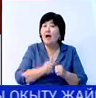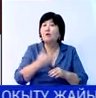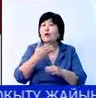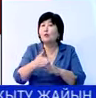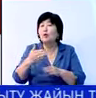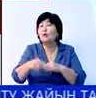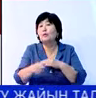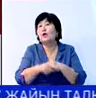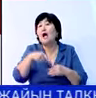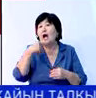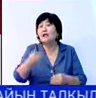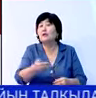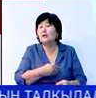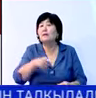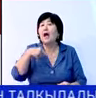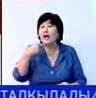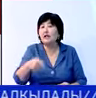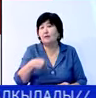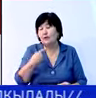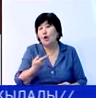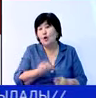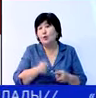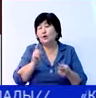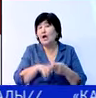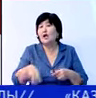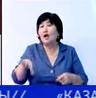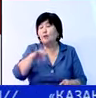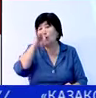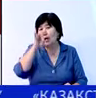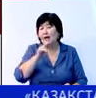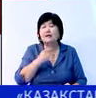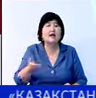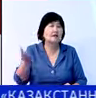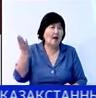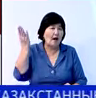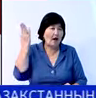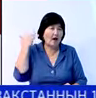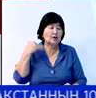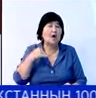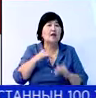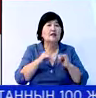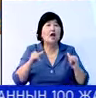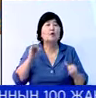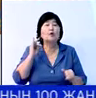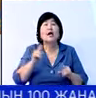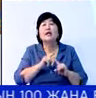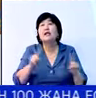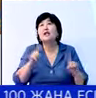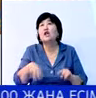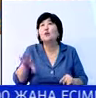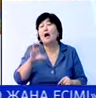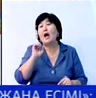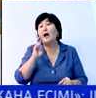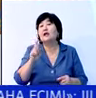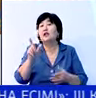бөлімнің соңында «Айта бергім келеді, айта бергім» дейді. Осы арқылы бүкіл қазақтың анау даму тарихындағы ерекшеліктердің бәрін ақын